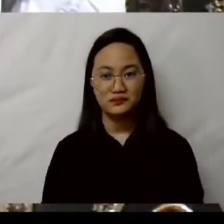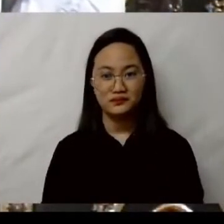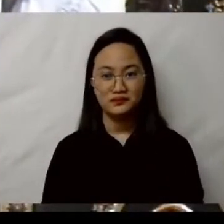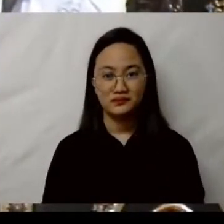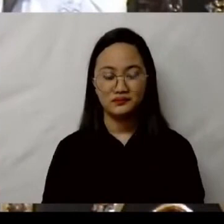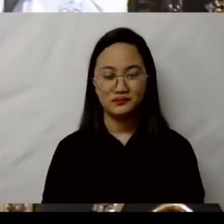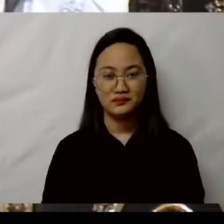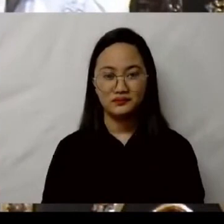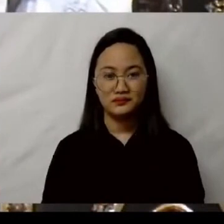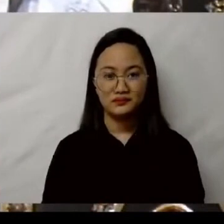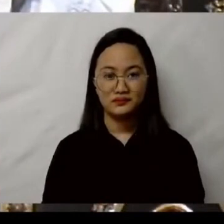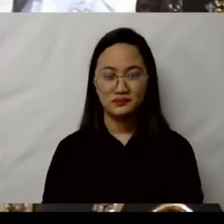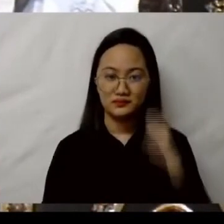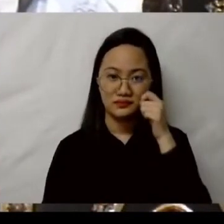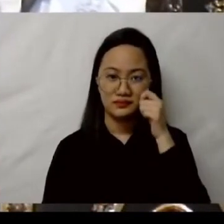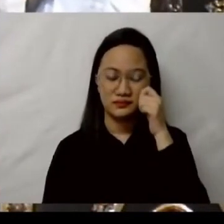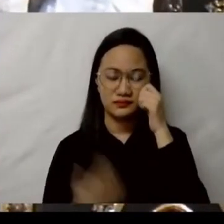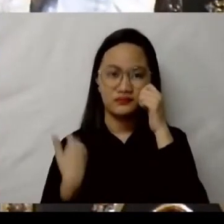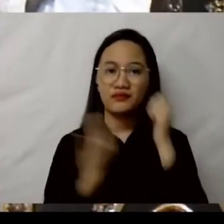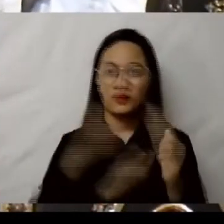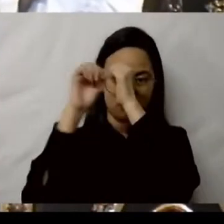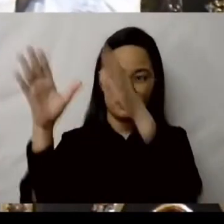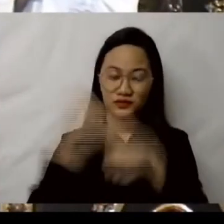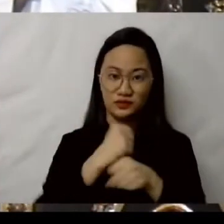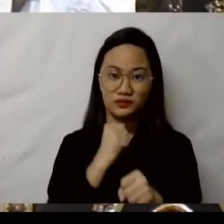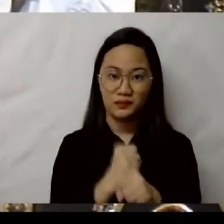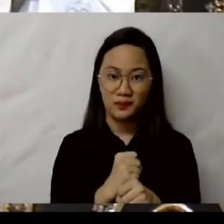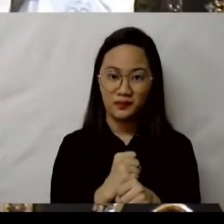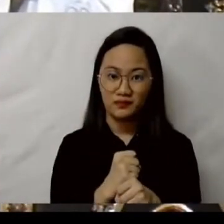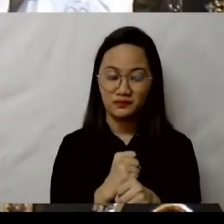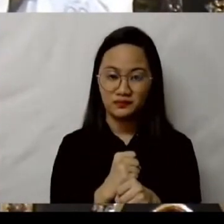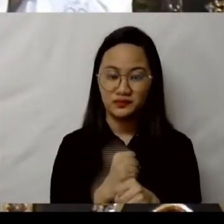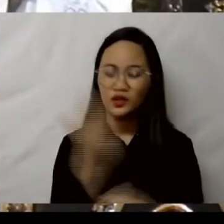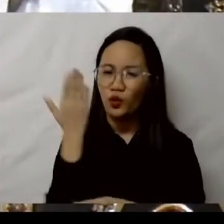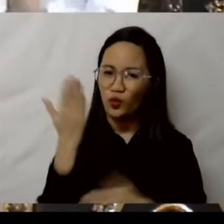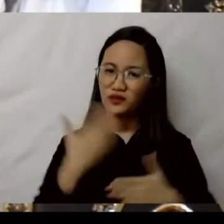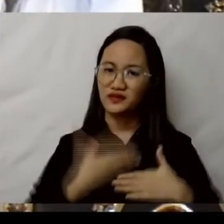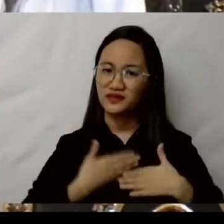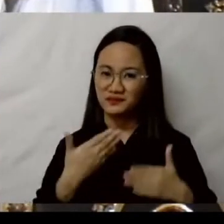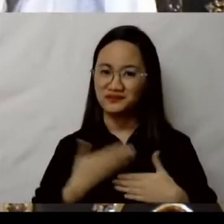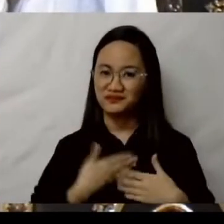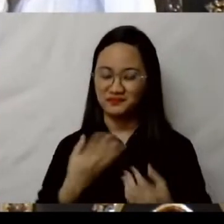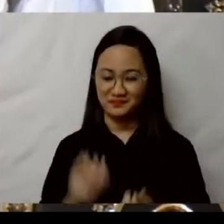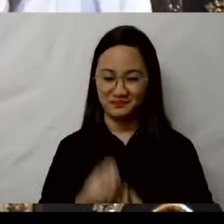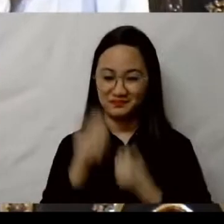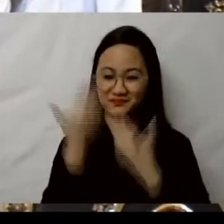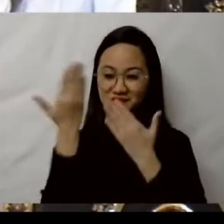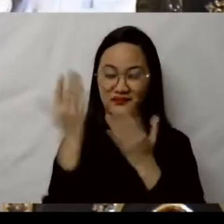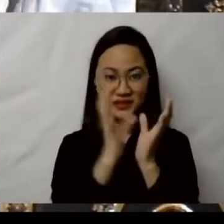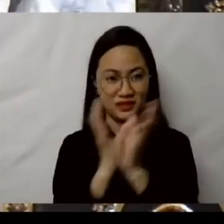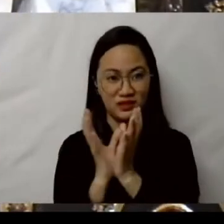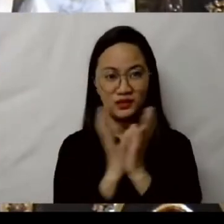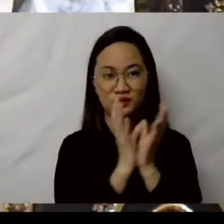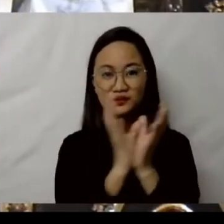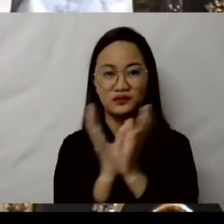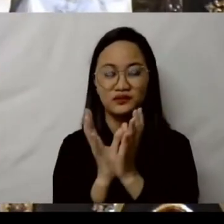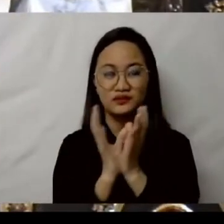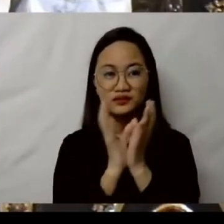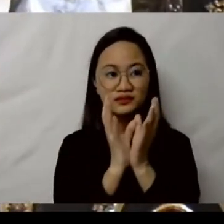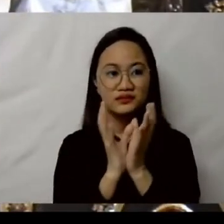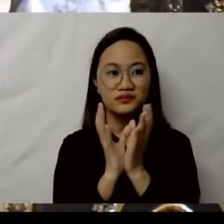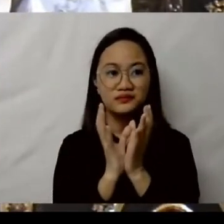Ama naming lumikha, kalugdan mo ang mga alay ng iyong sambayanan, ang